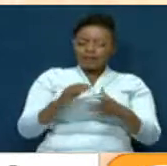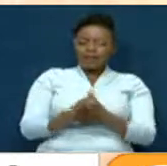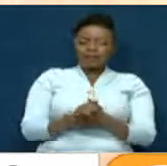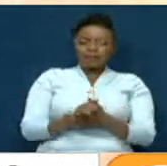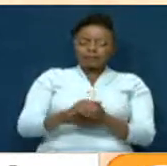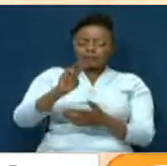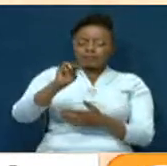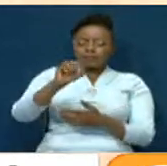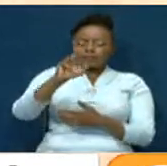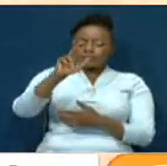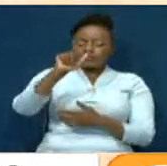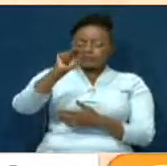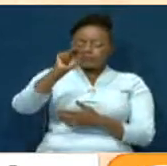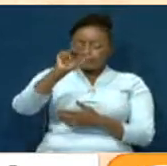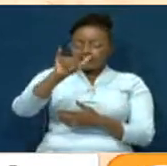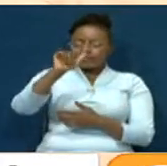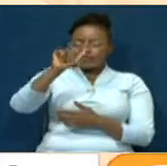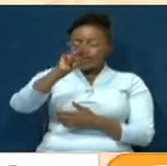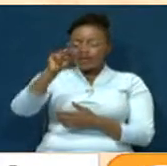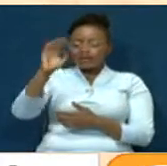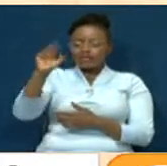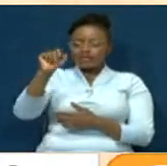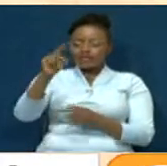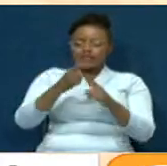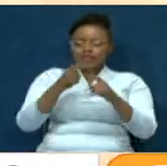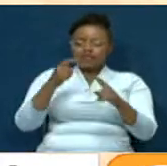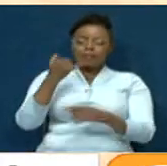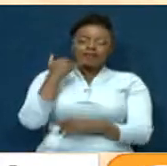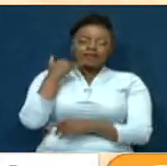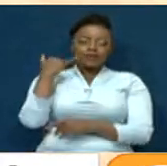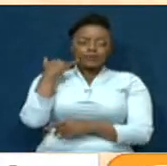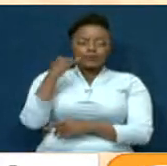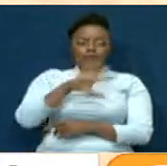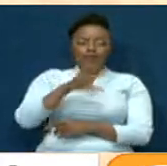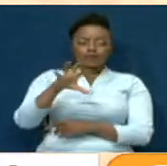Miriam Nyambura, runinga ya Citizen, eneo la Mawanga, kaunti ya Nakuru.